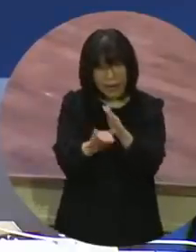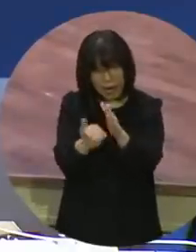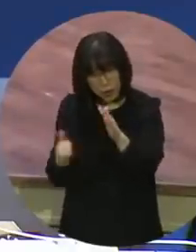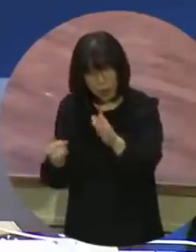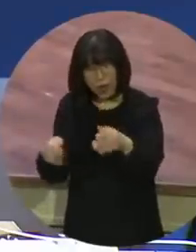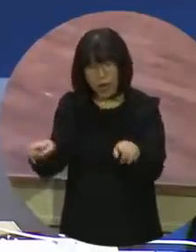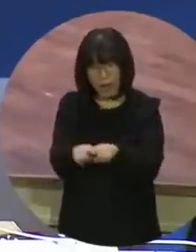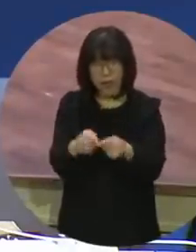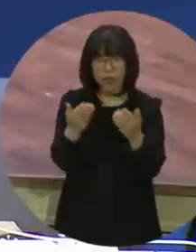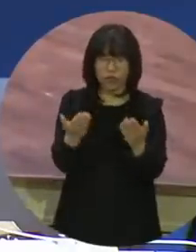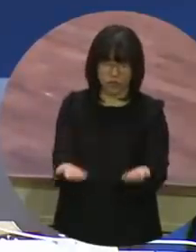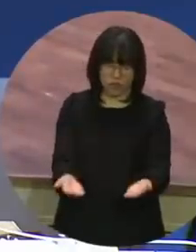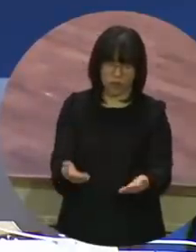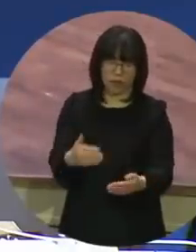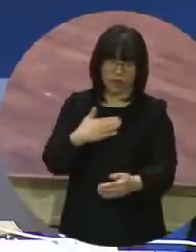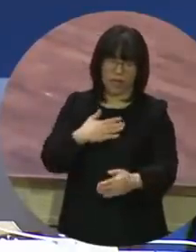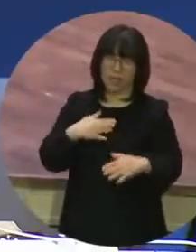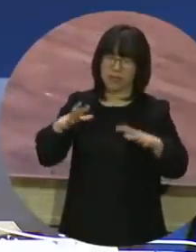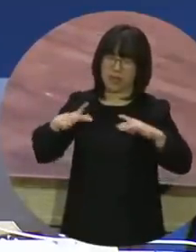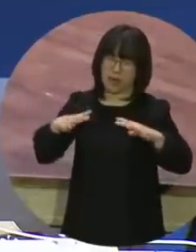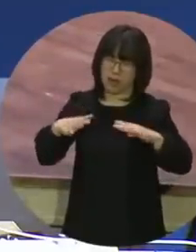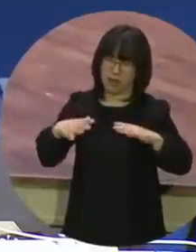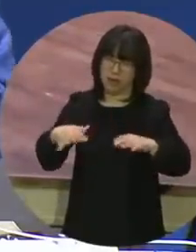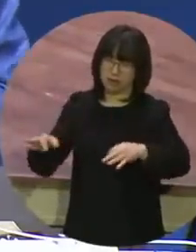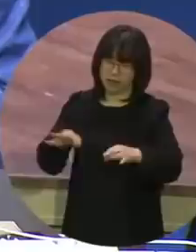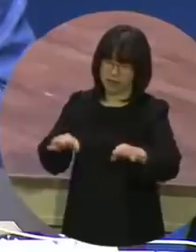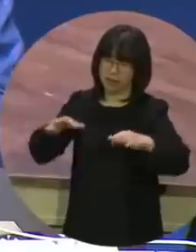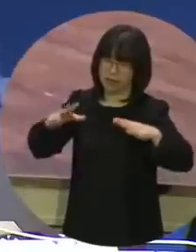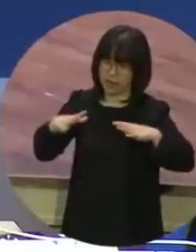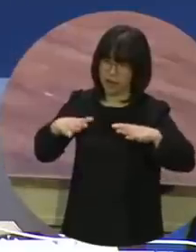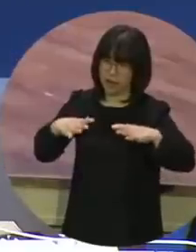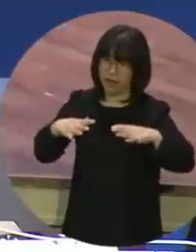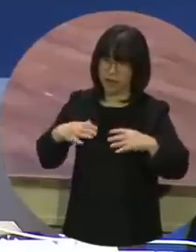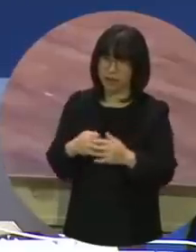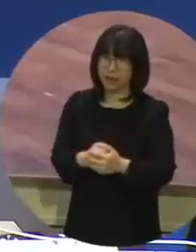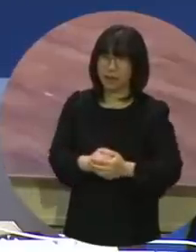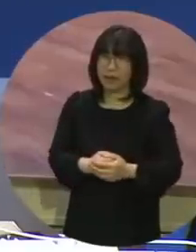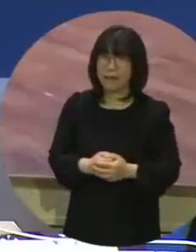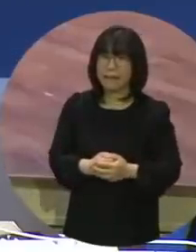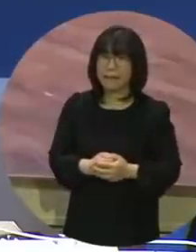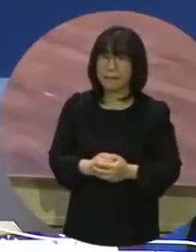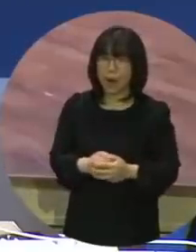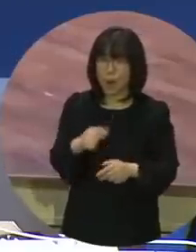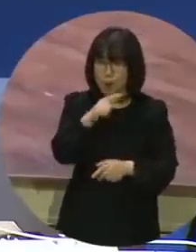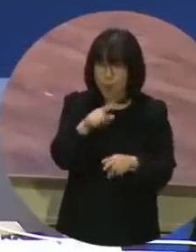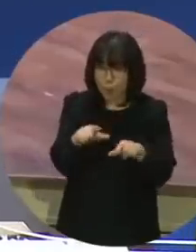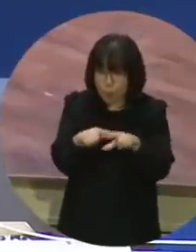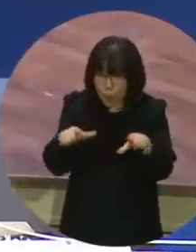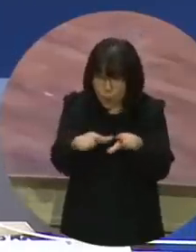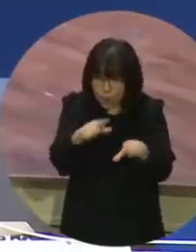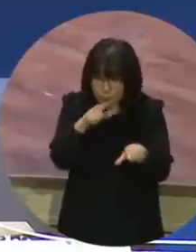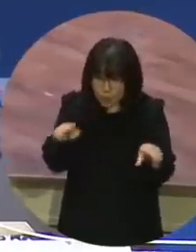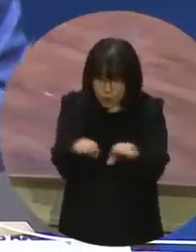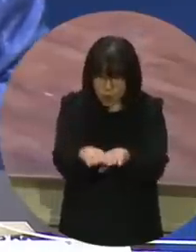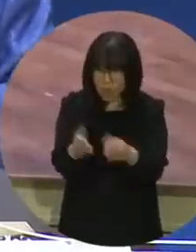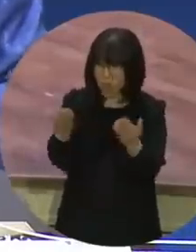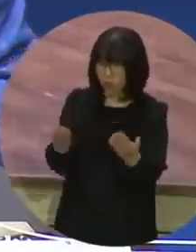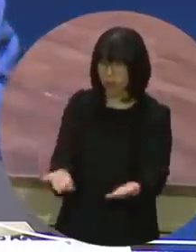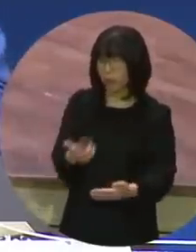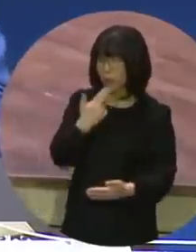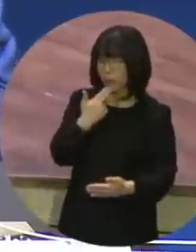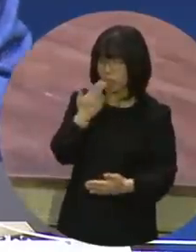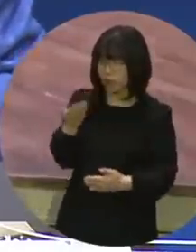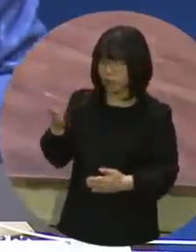사업의 최고의 자랑입니다. 자, 그러면 할 말이 보통 사람들은 주일도 쉬지 않고 일하지만 우리는